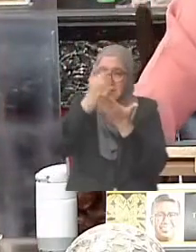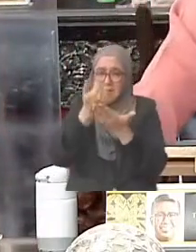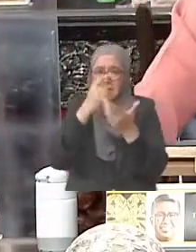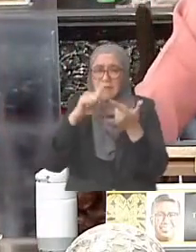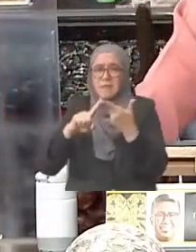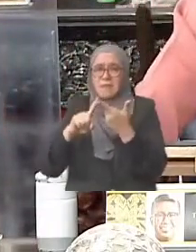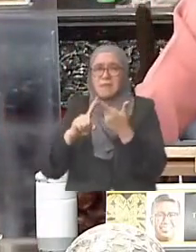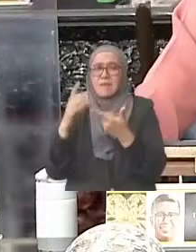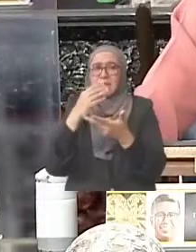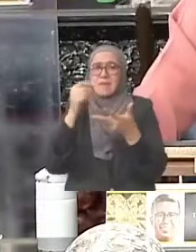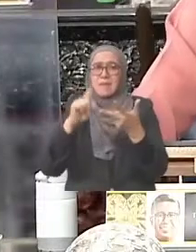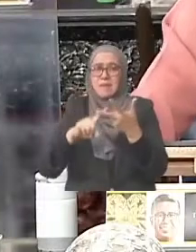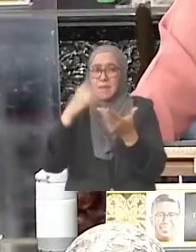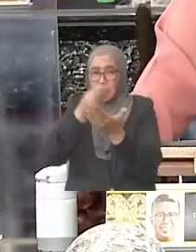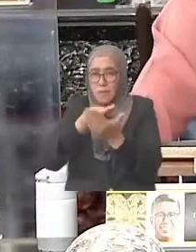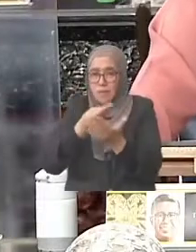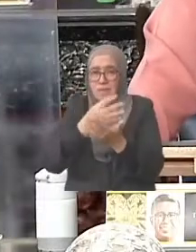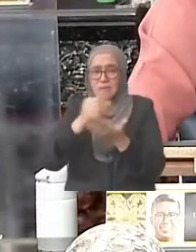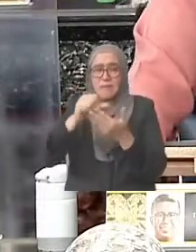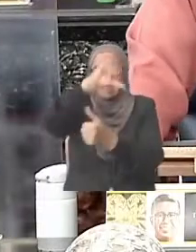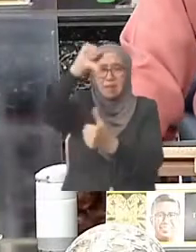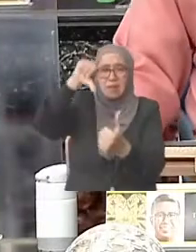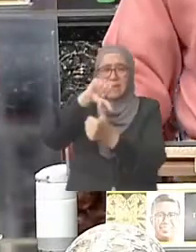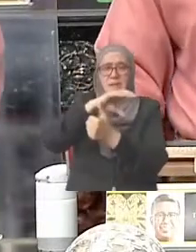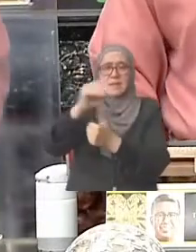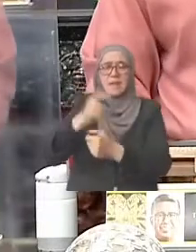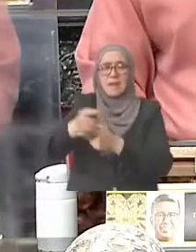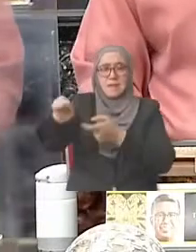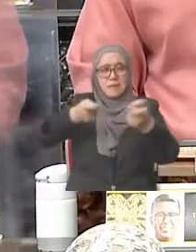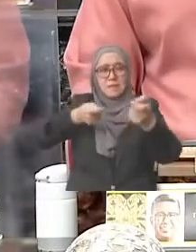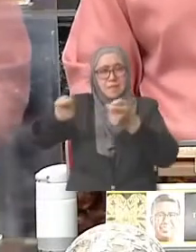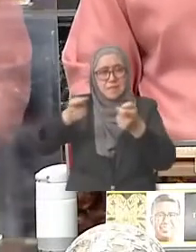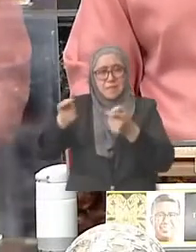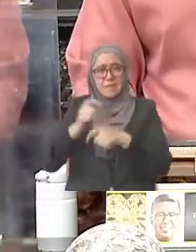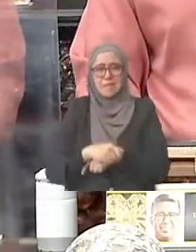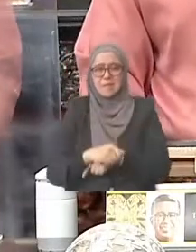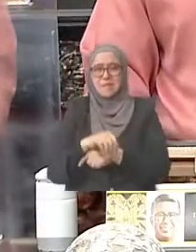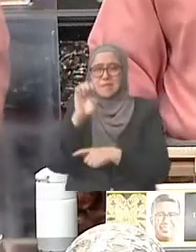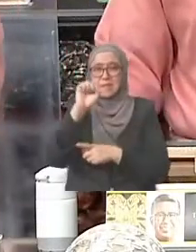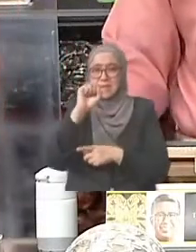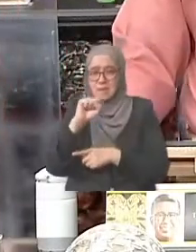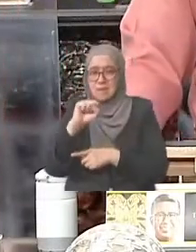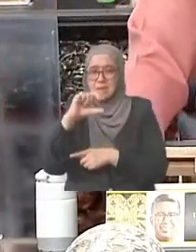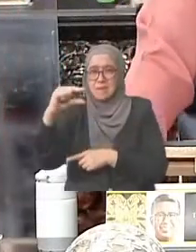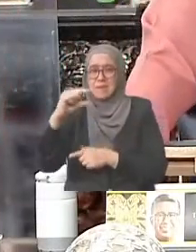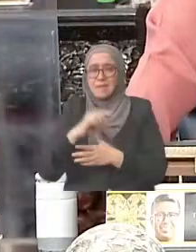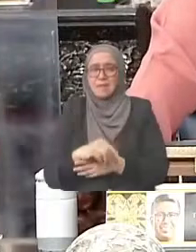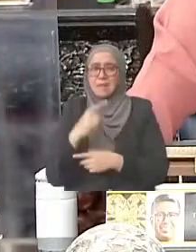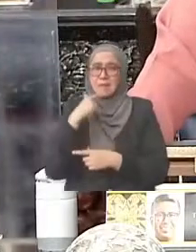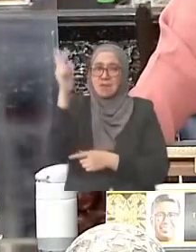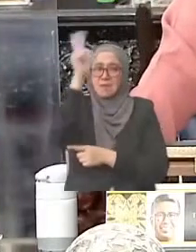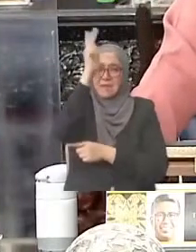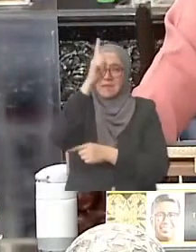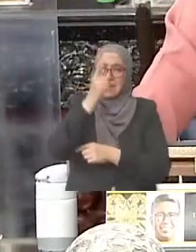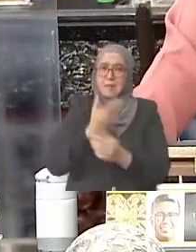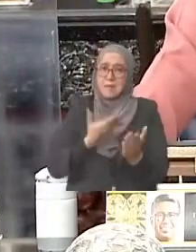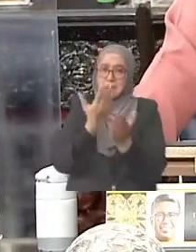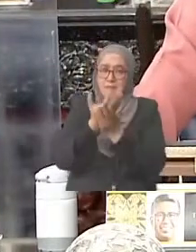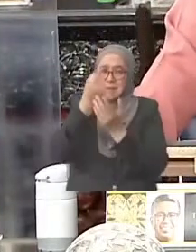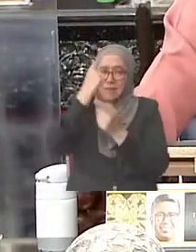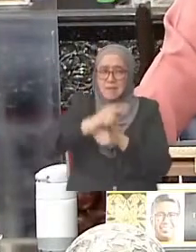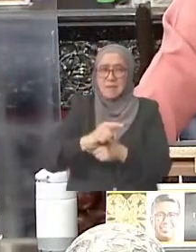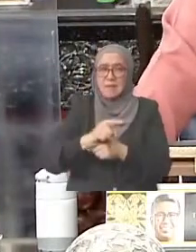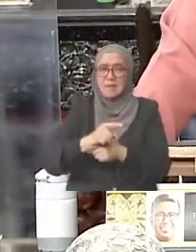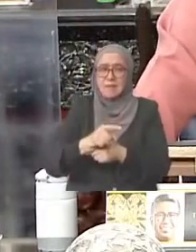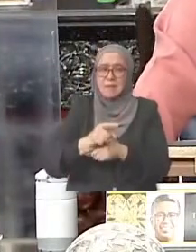sosial dan tak diurus atau isi kerajaan juga bercadang melanjutkan potongan Cukai dua kali kepada syari'at yang